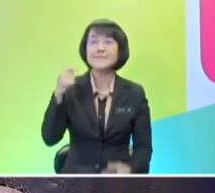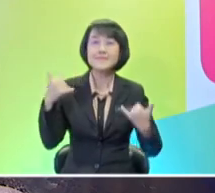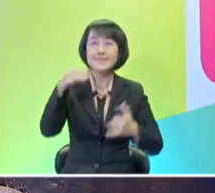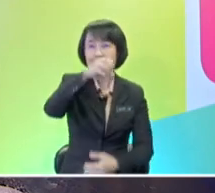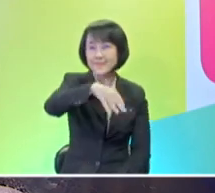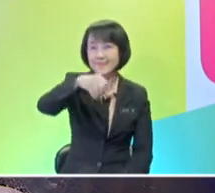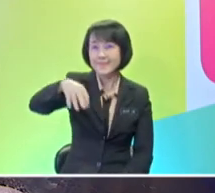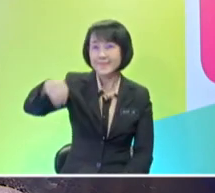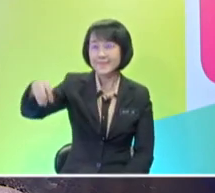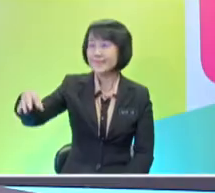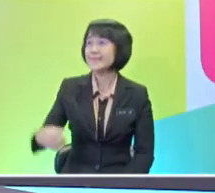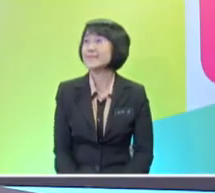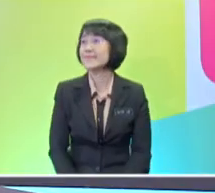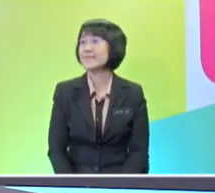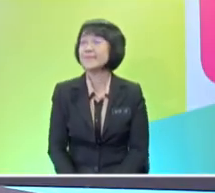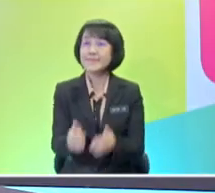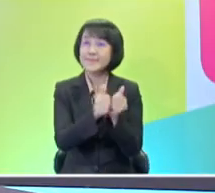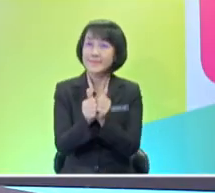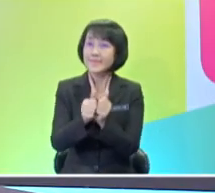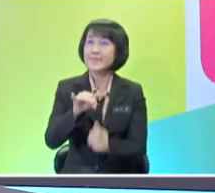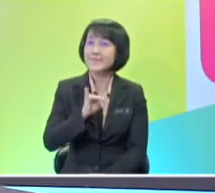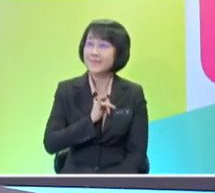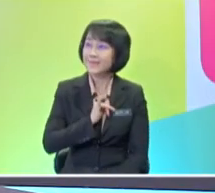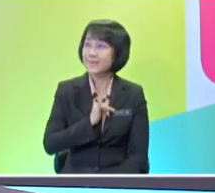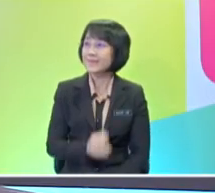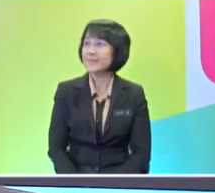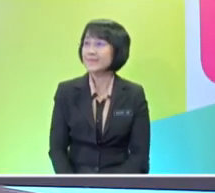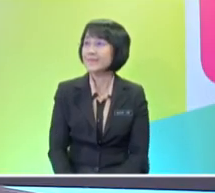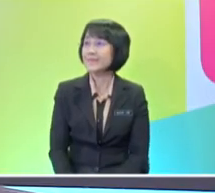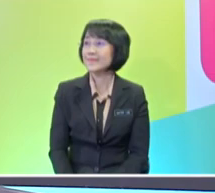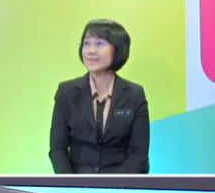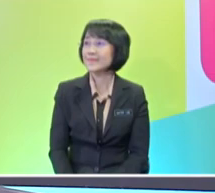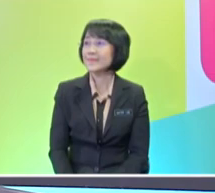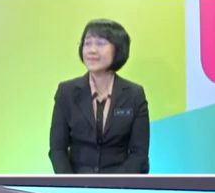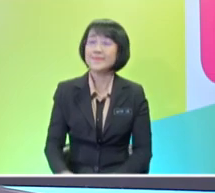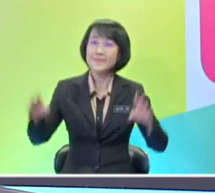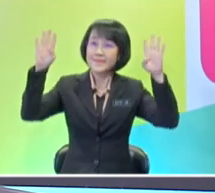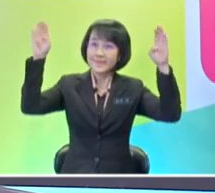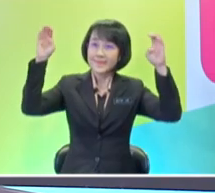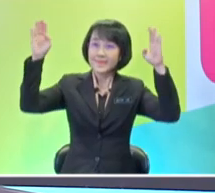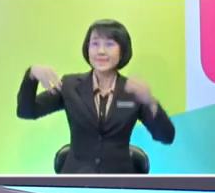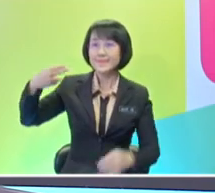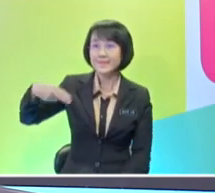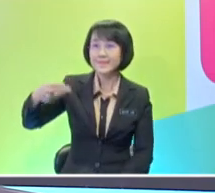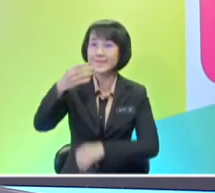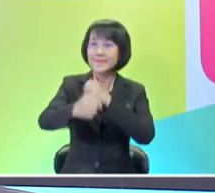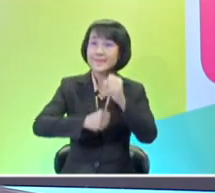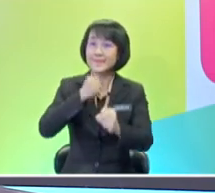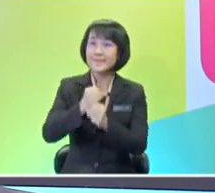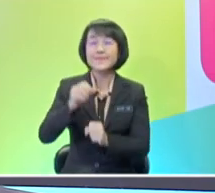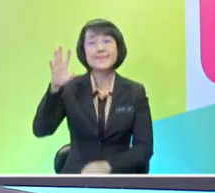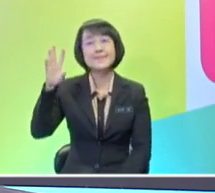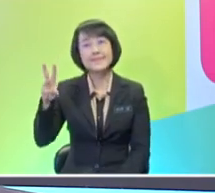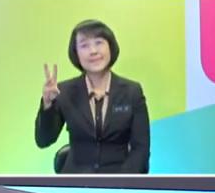jadi hari ini bersama untuk TOPIK untuk mata pelajaran sejarah tahun 6 bagi